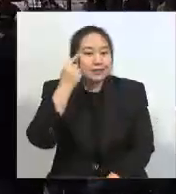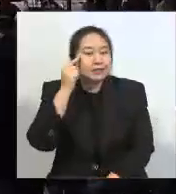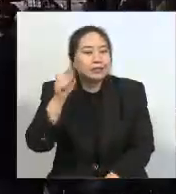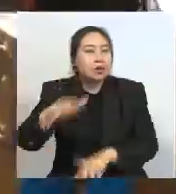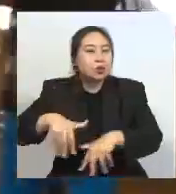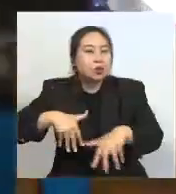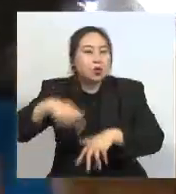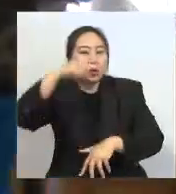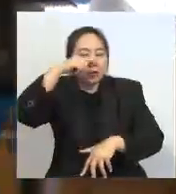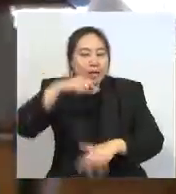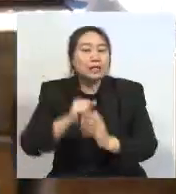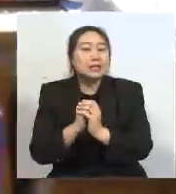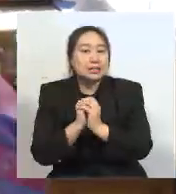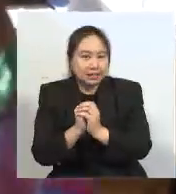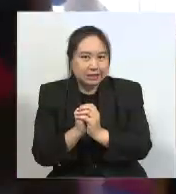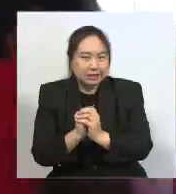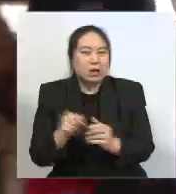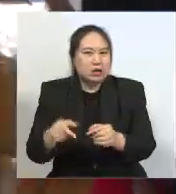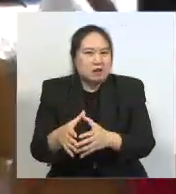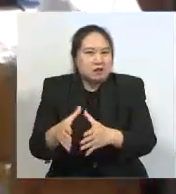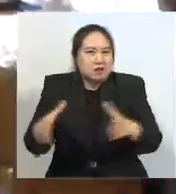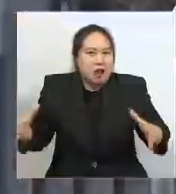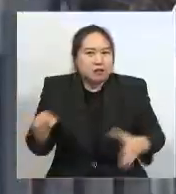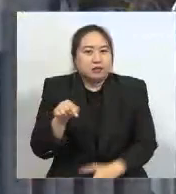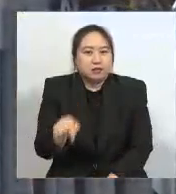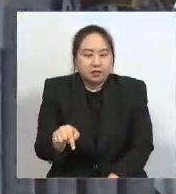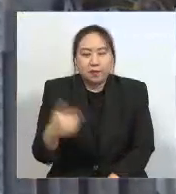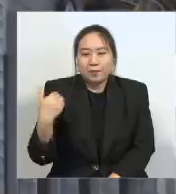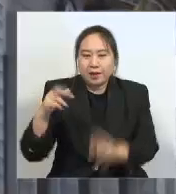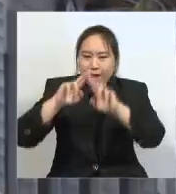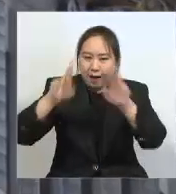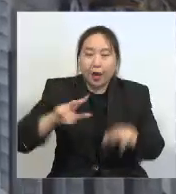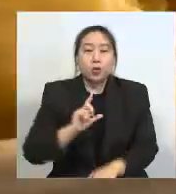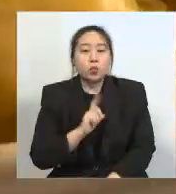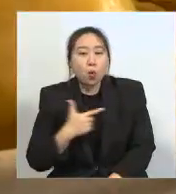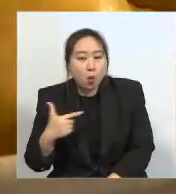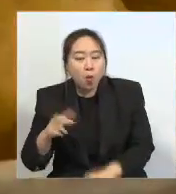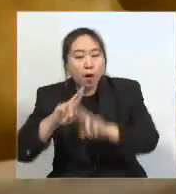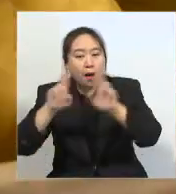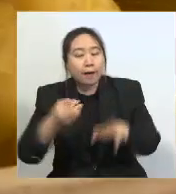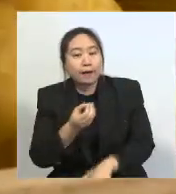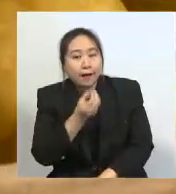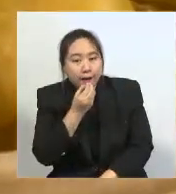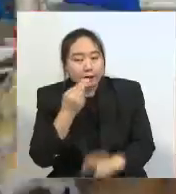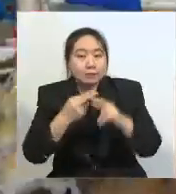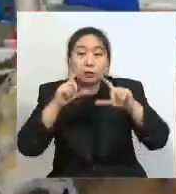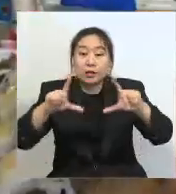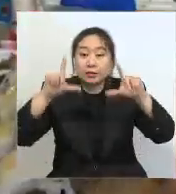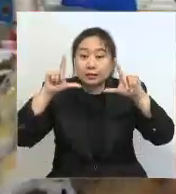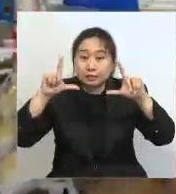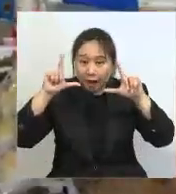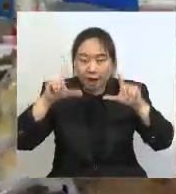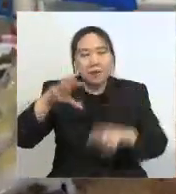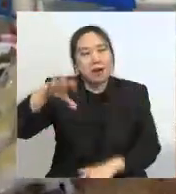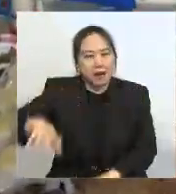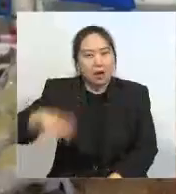าวไทยเชื้อสายจีนที่ใหญ่ที่สุดอีกแห่งหนึ่งของประเทศมีร้านทองภัตตาคารร้านอาหารชื่อดังและเป็นแหล่งท่องเที่ย